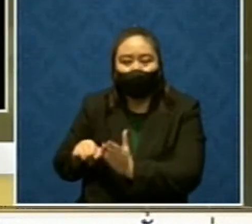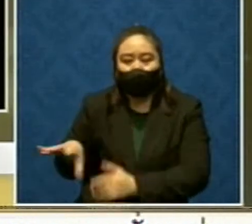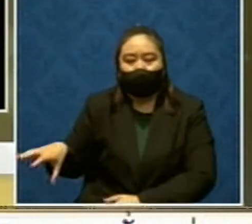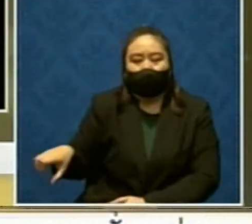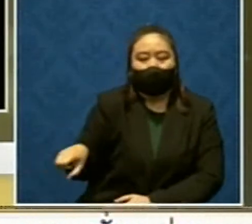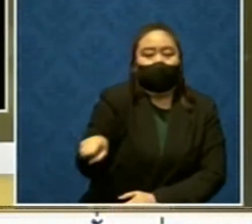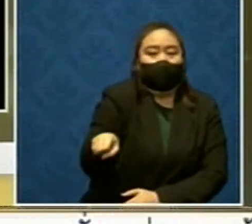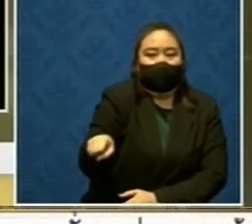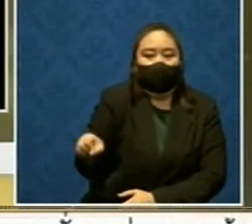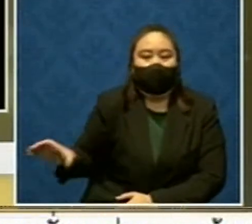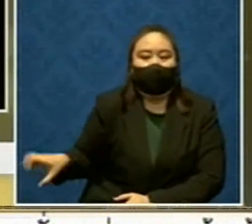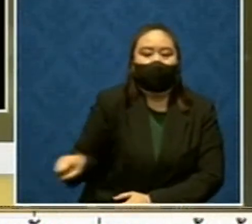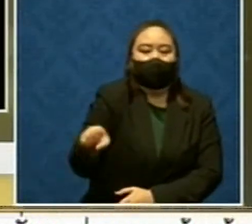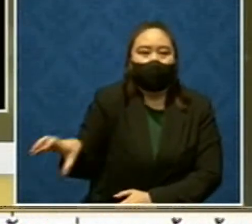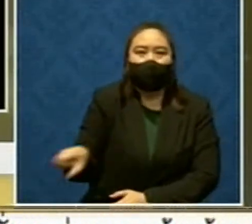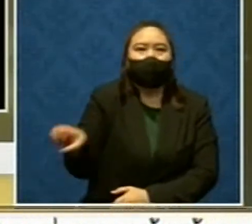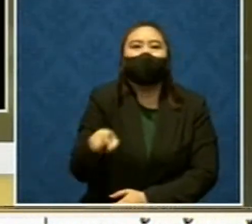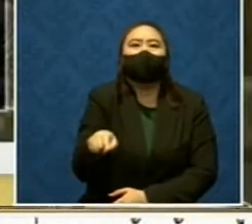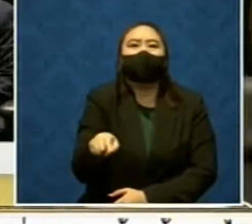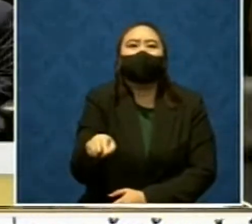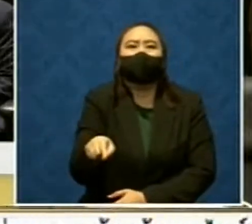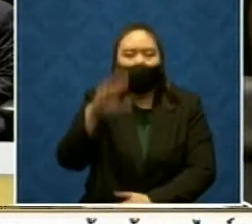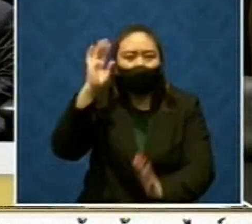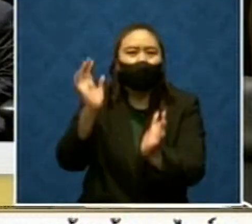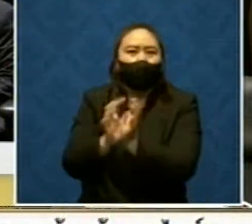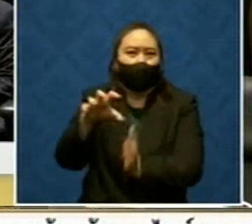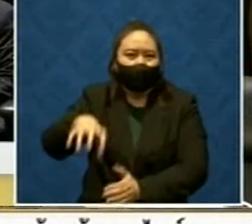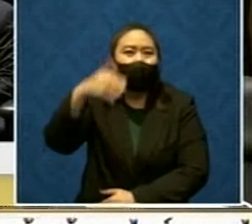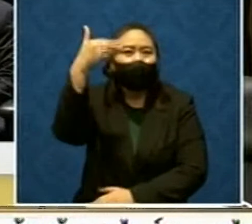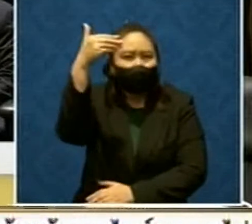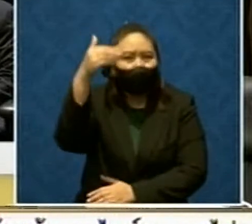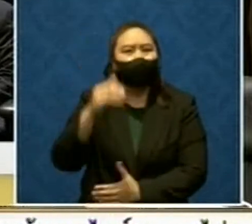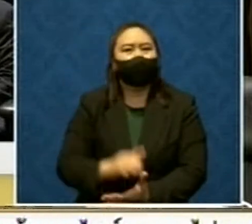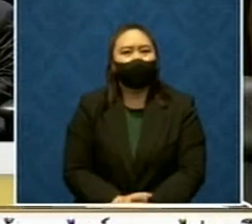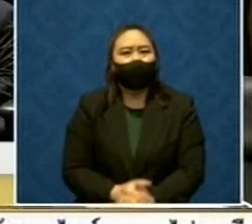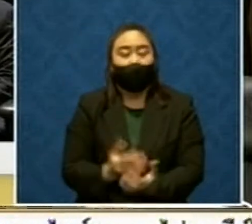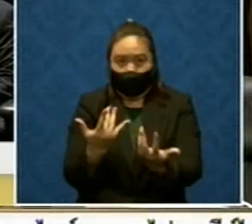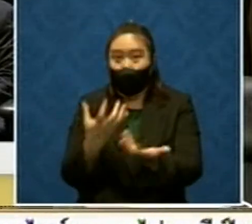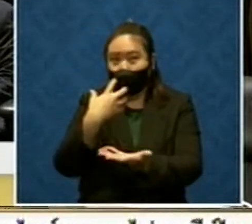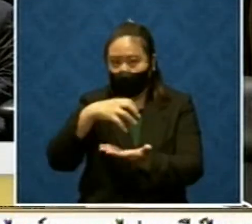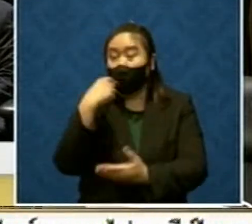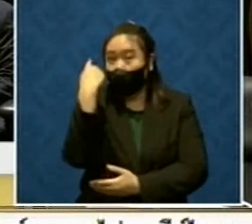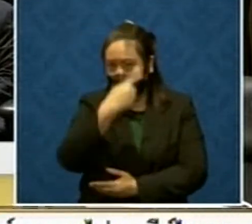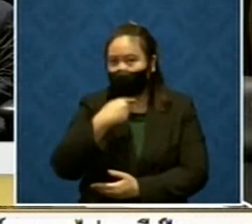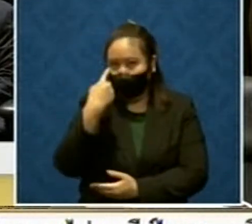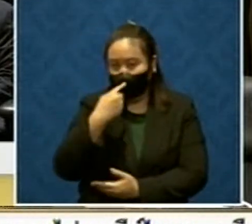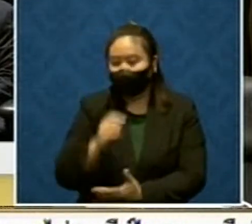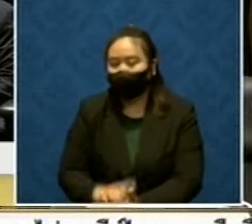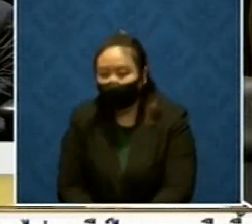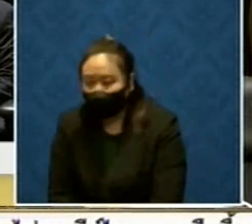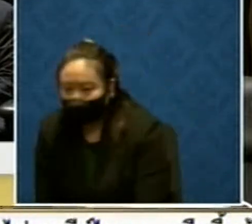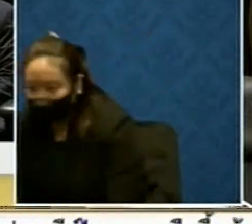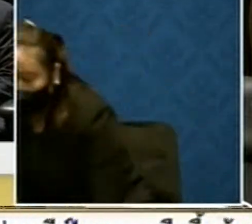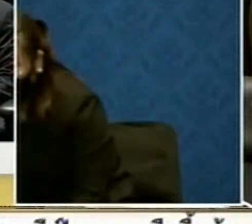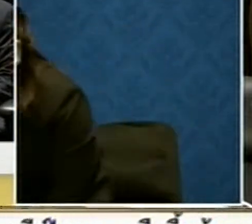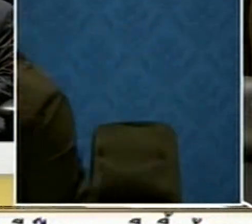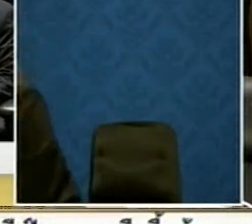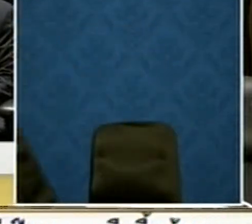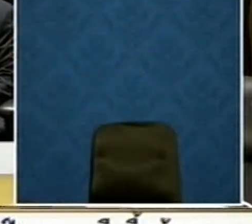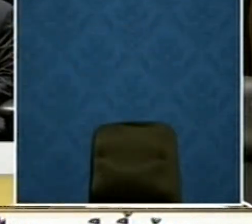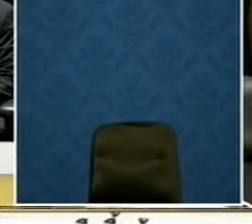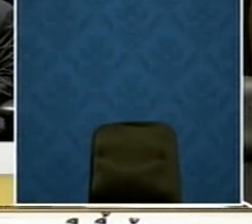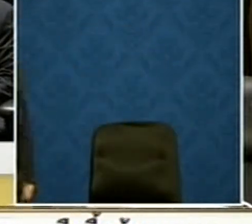านสำนักงานตำรวจแห่งชาติเดี๋ยวจะเล่าให้ฟังว่าใครแต่เรื่องนี้เนี่ยท่านพลเอกประยุ